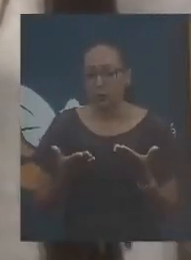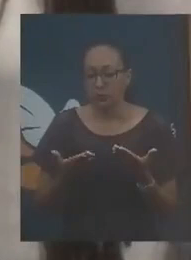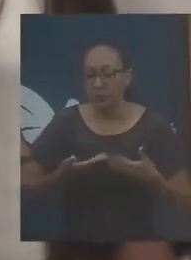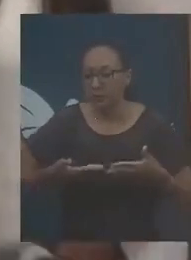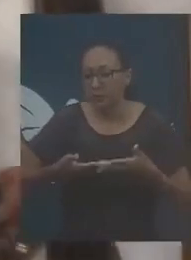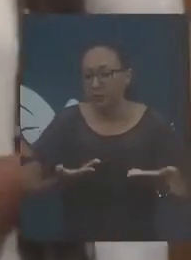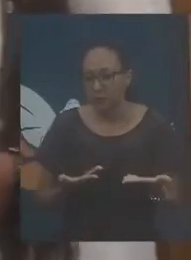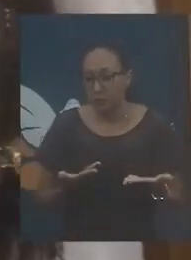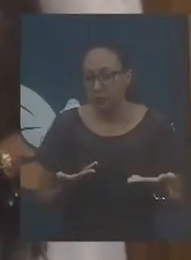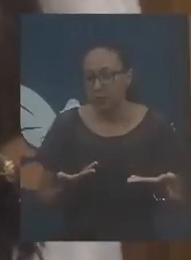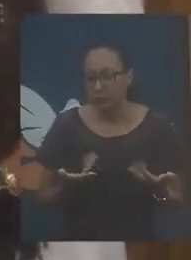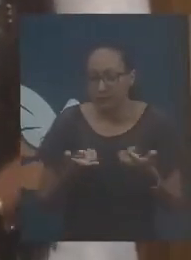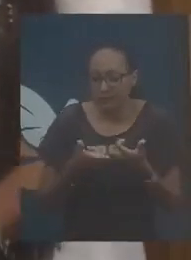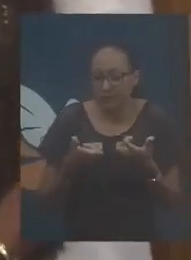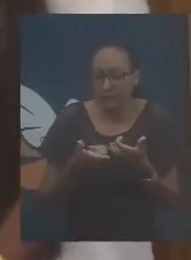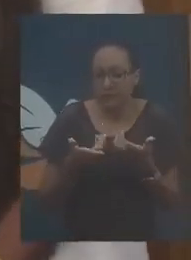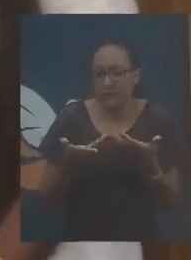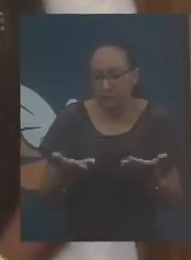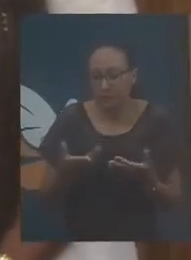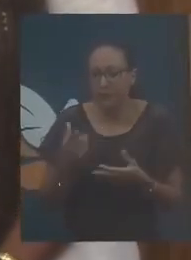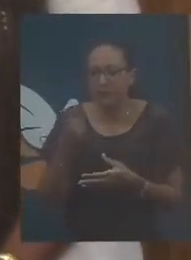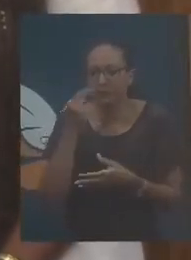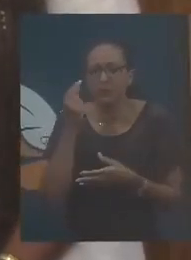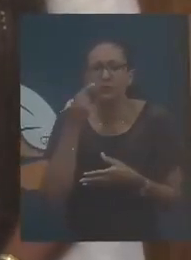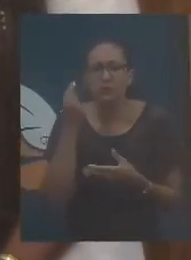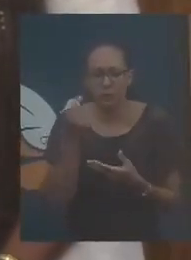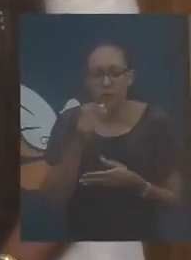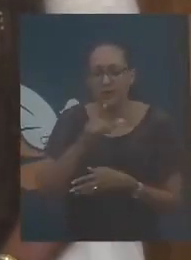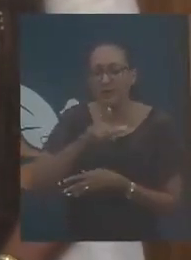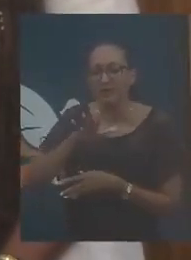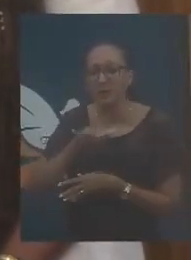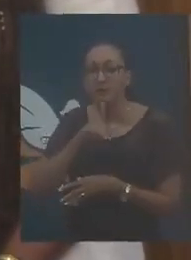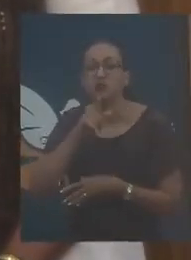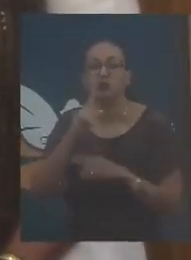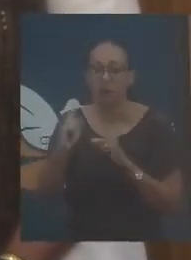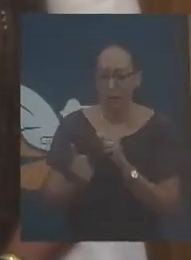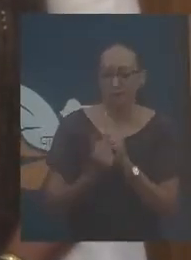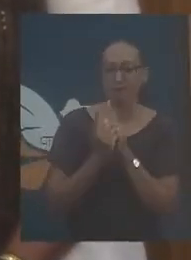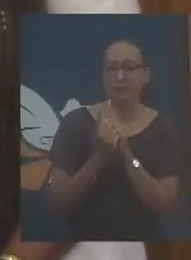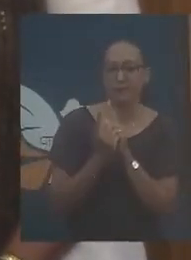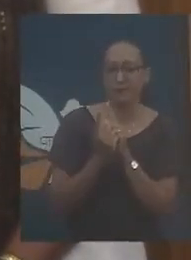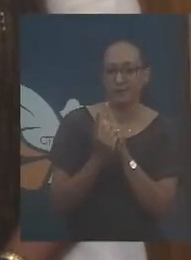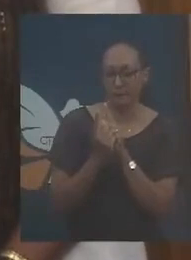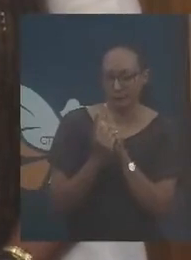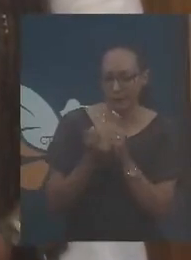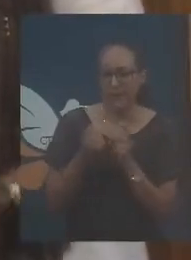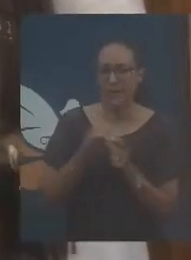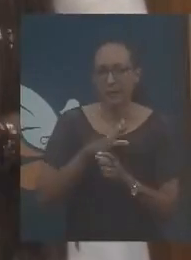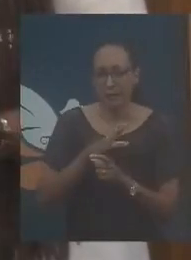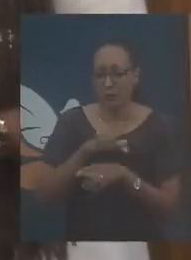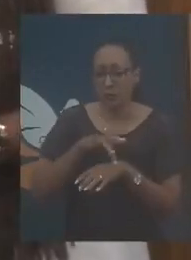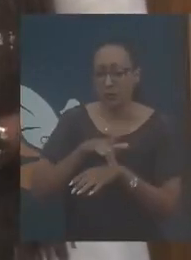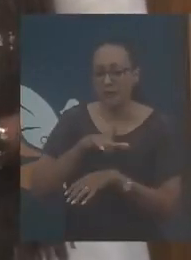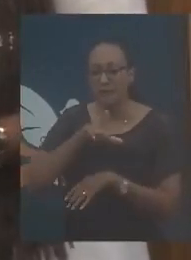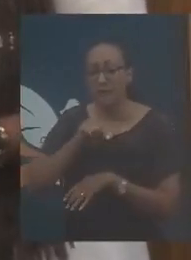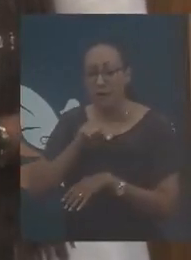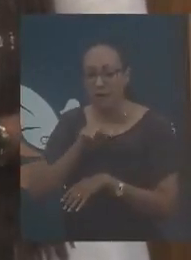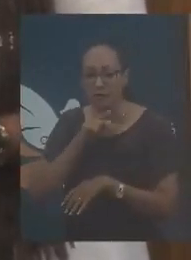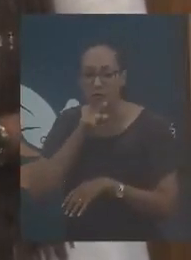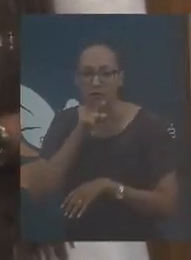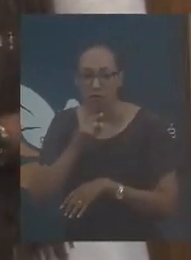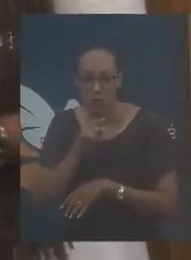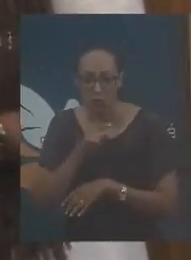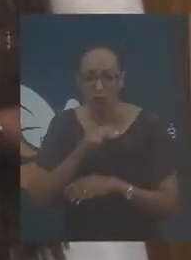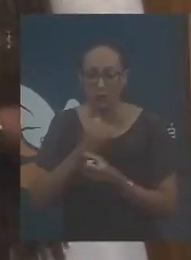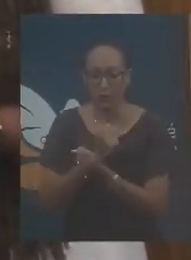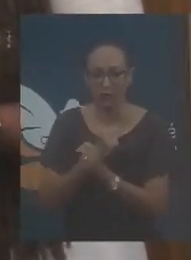cas du monsieur qui est venu nous voir il y a 25 jours, parce qu'il venait de faire 20 jours en prison. Un homme de